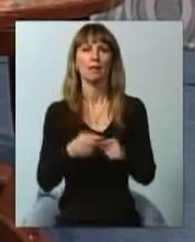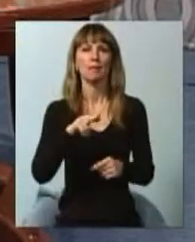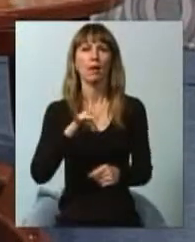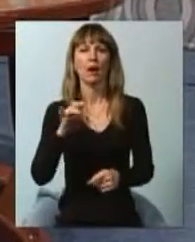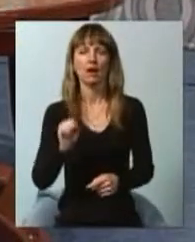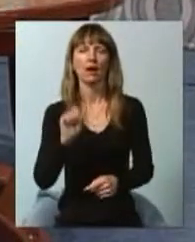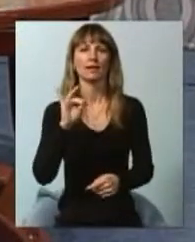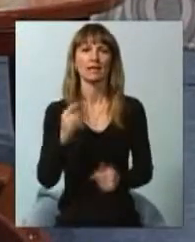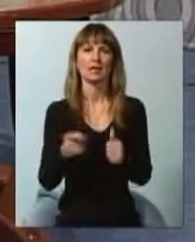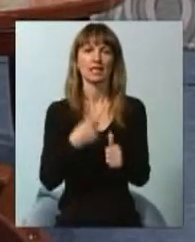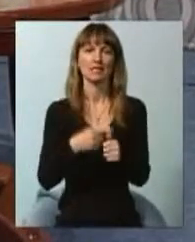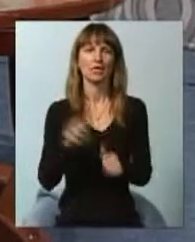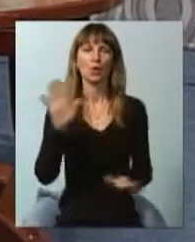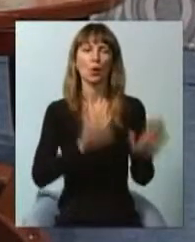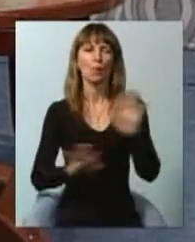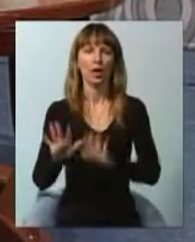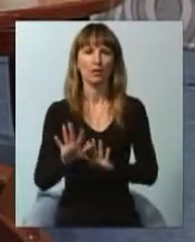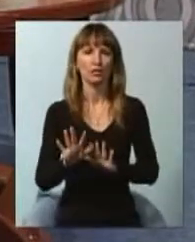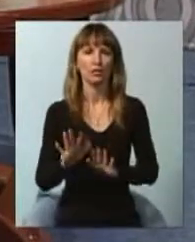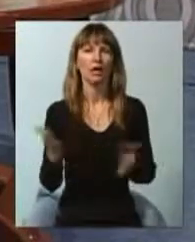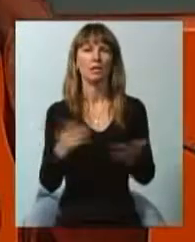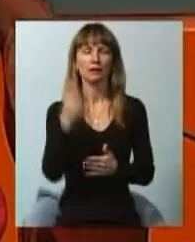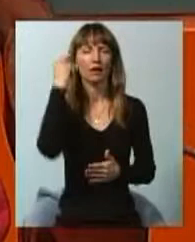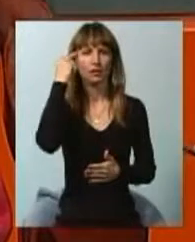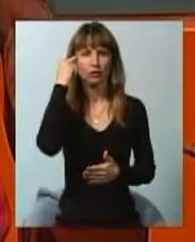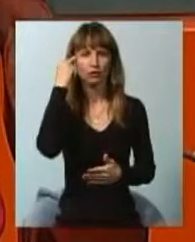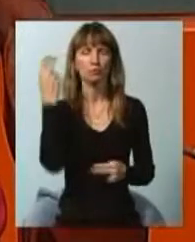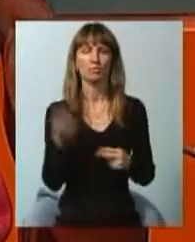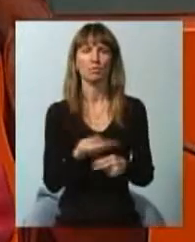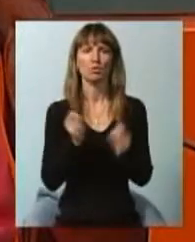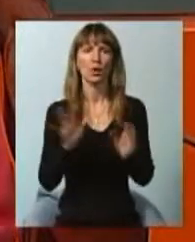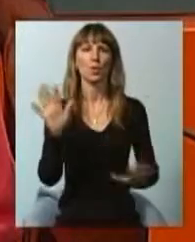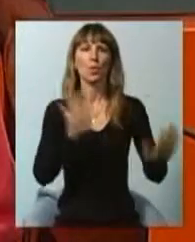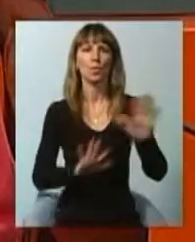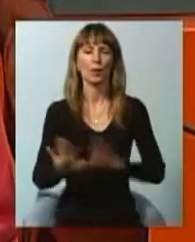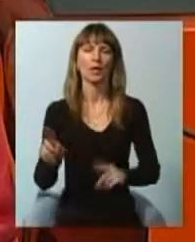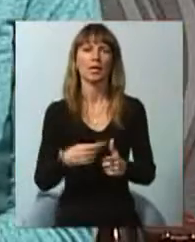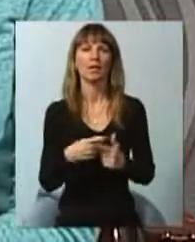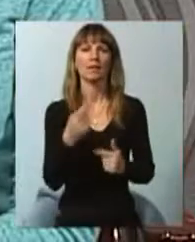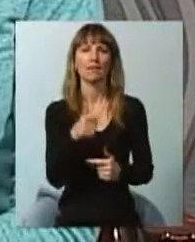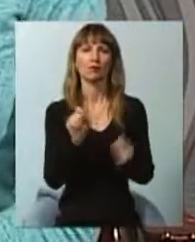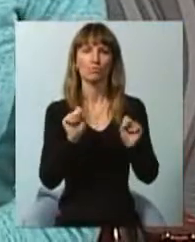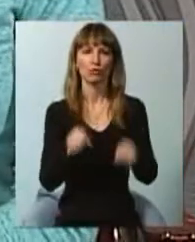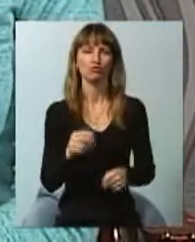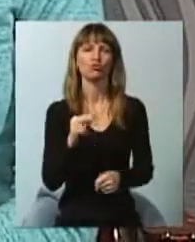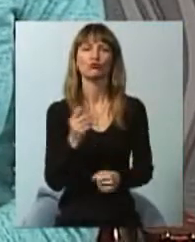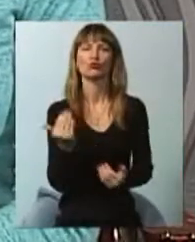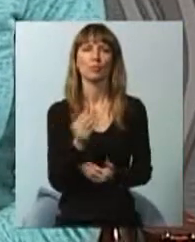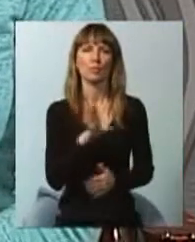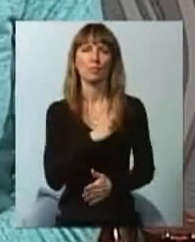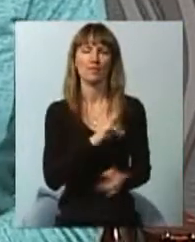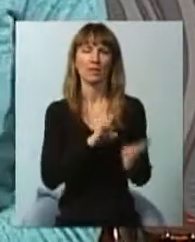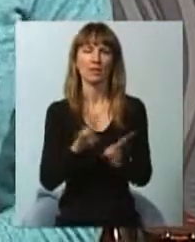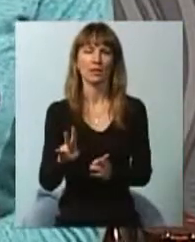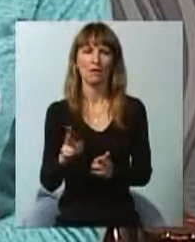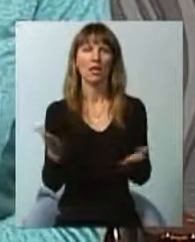і називається туман. Чи як ти гадаєш, чи безпечний туман, чи він, можливо, чимось бути, може, таким